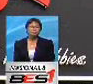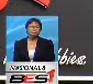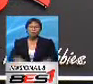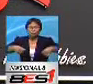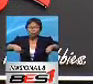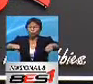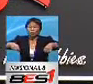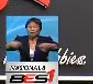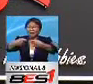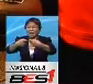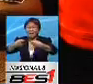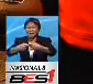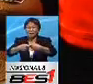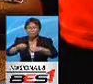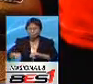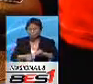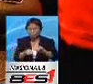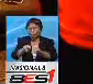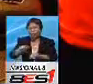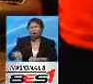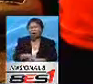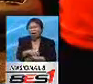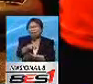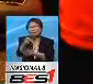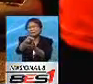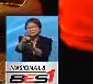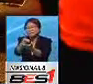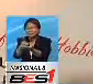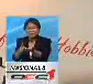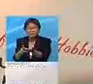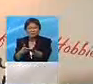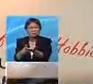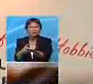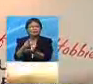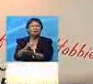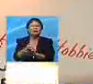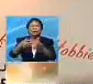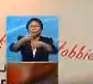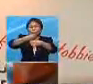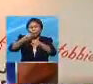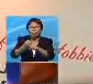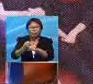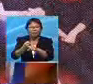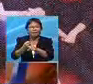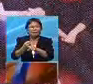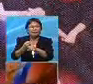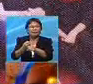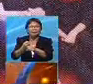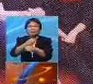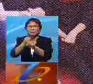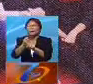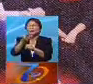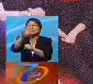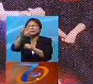Skuter elektrik atau Mobility Adventure Design, MAD Velocifero keluaran Cervelotres dimiliki